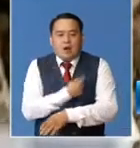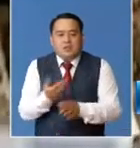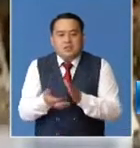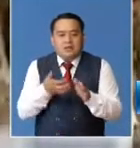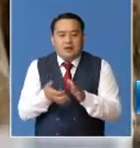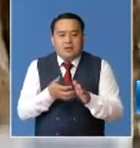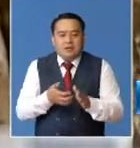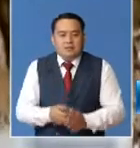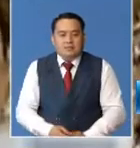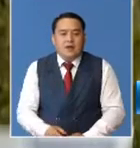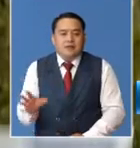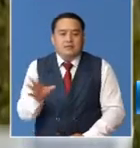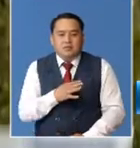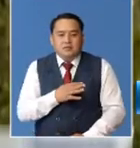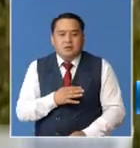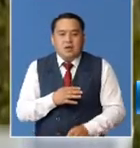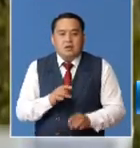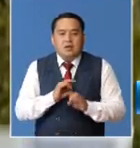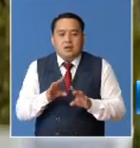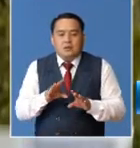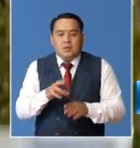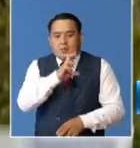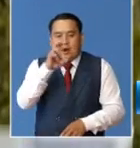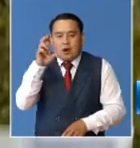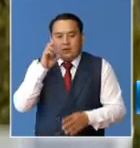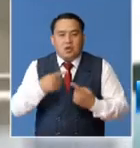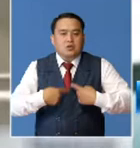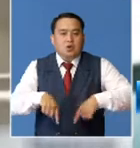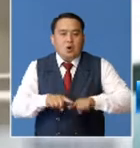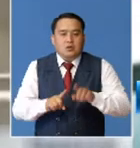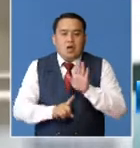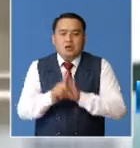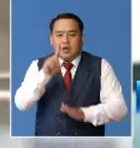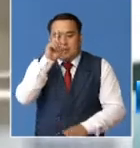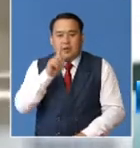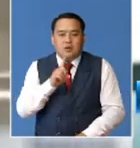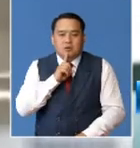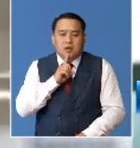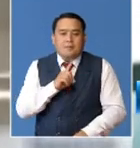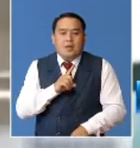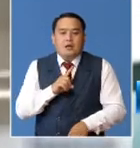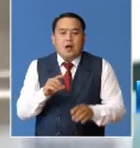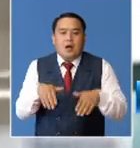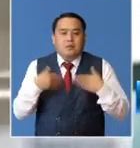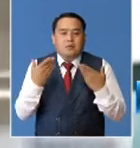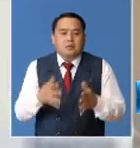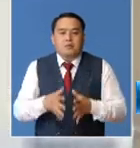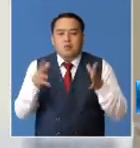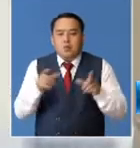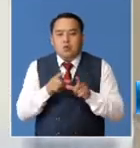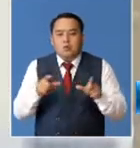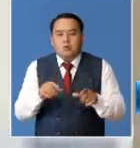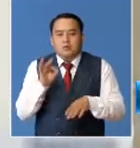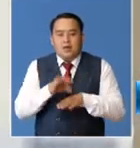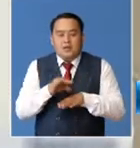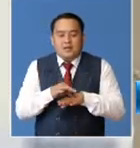всех пострадавших. Первые тревожные нотки прозвучали в бразильских штатах еще в начале месяца. В местные клиники стало обращаться все больше людей с